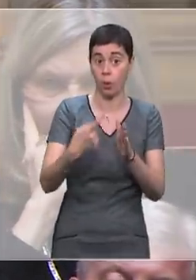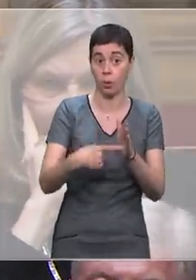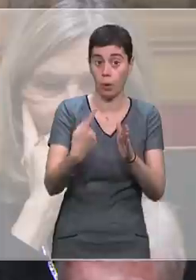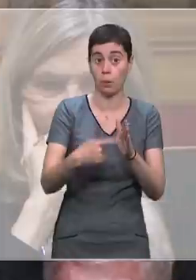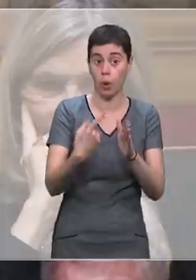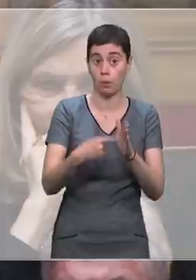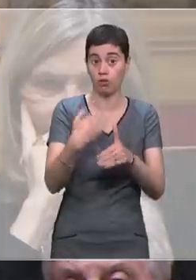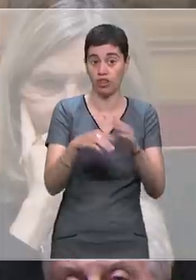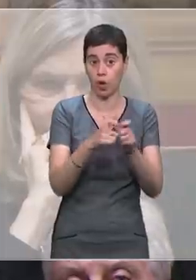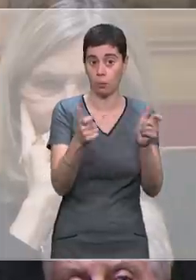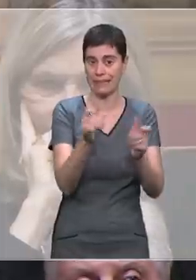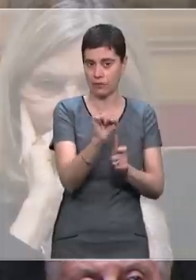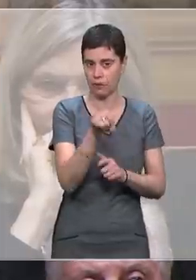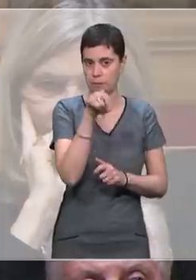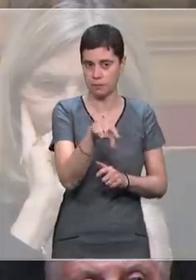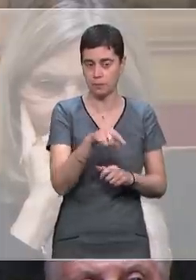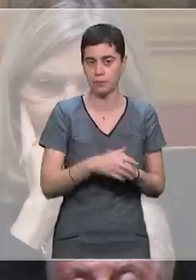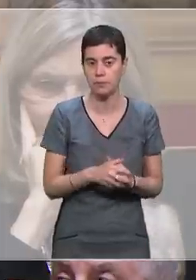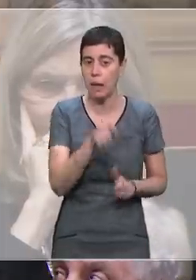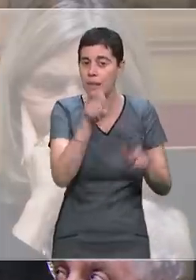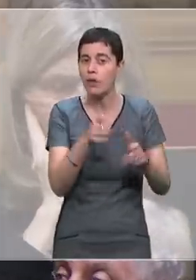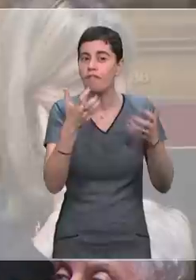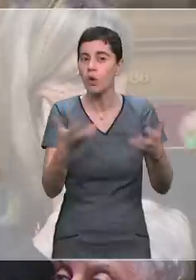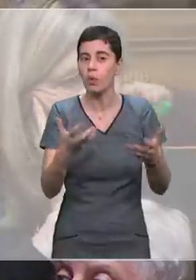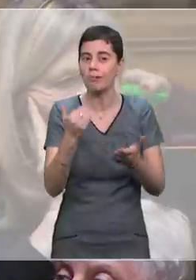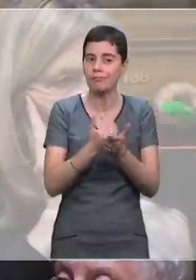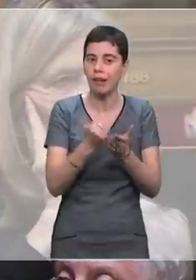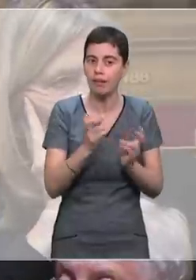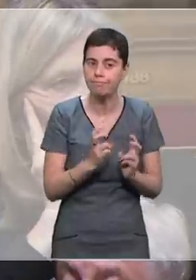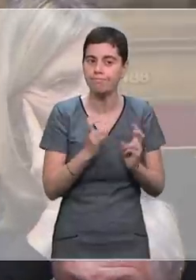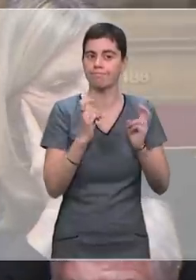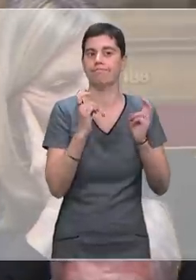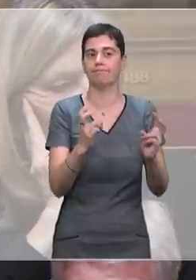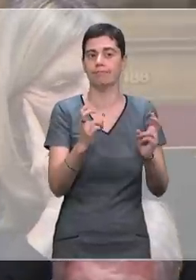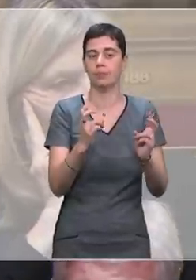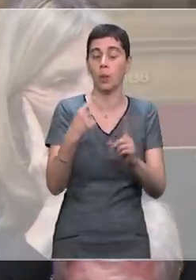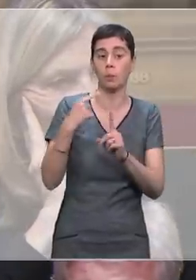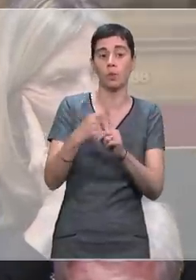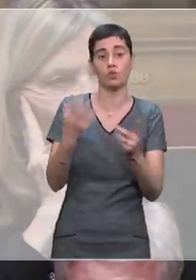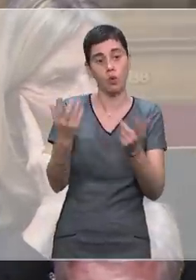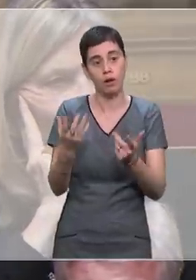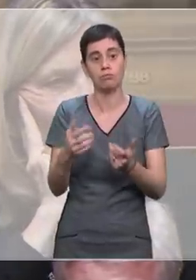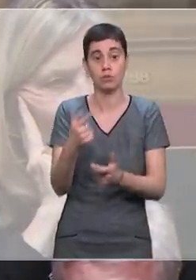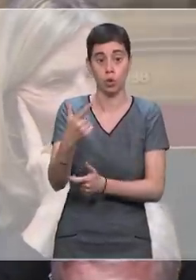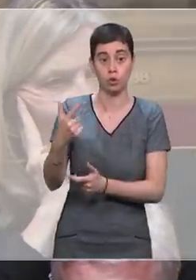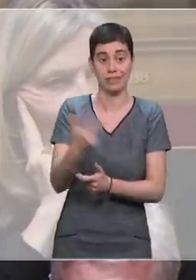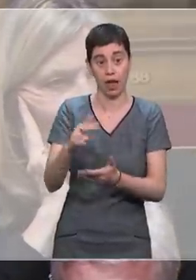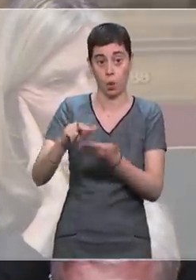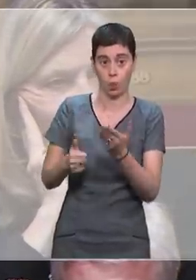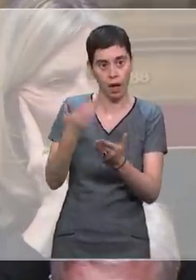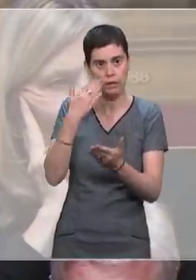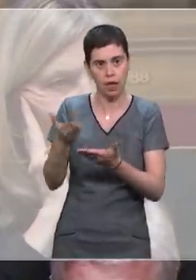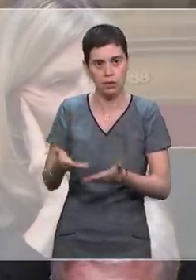une partie des personnels réclament toujours des revalorisations salariales ainsi que la titularisation des deux tiers des contrats